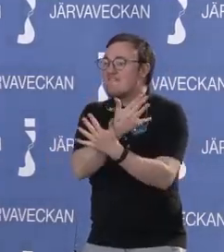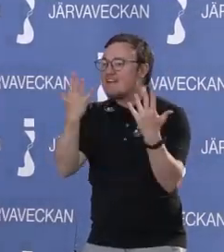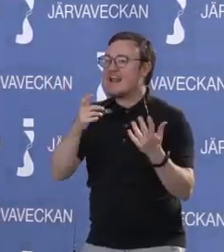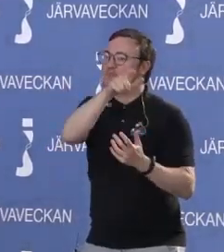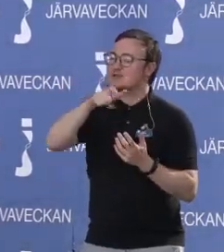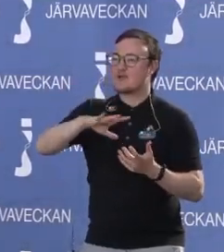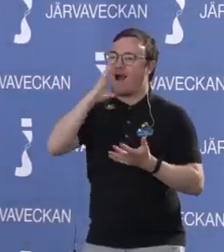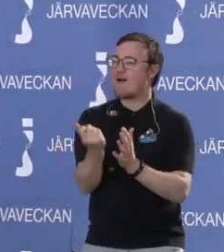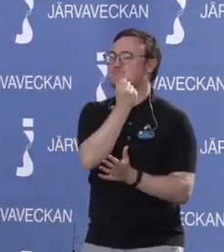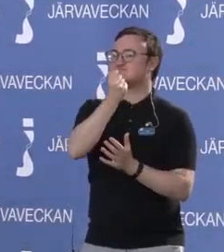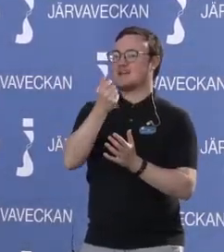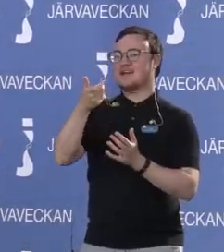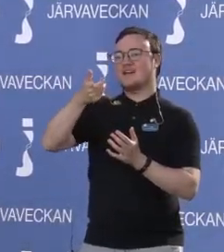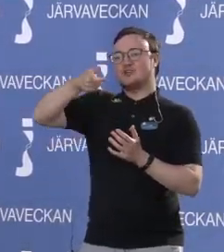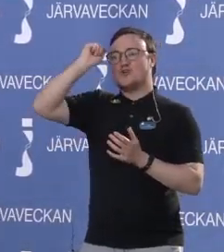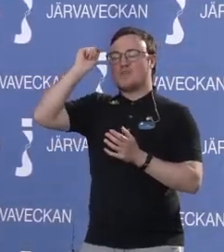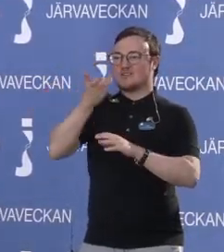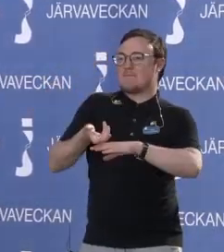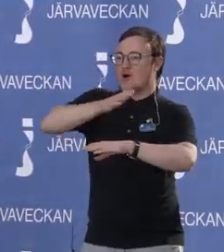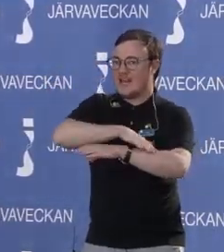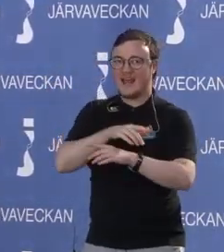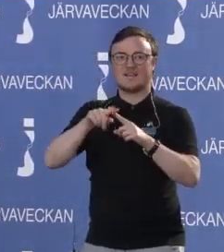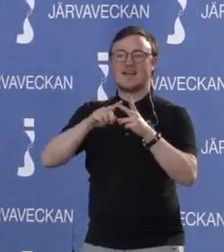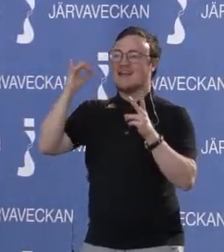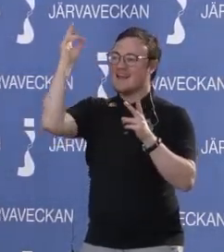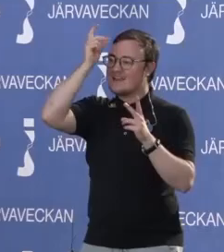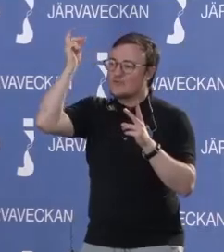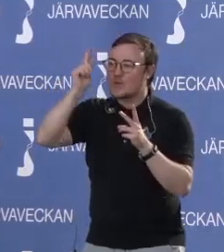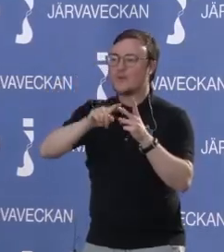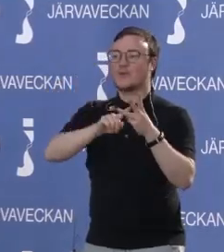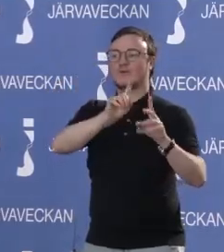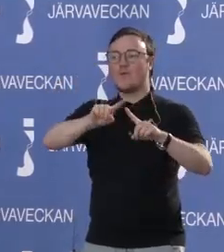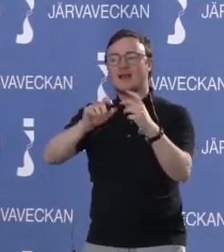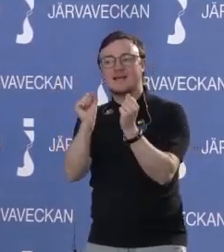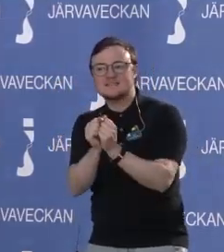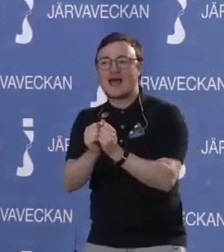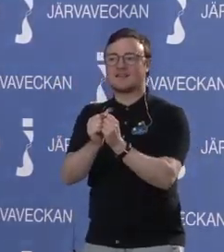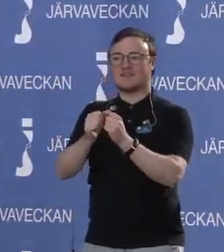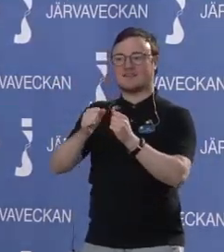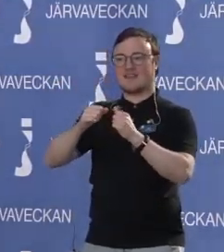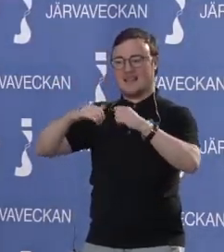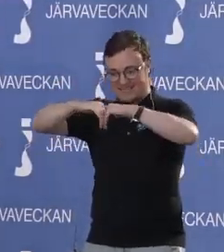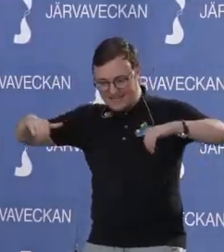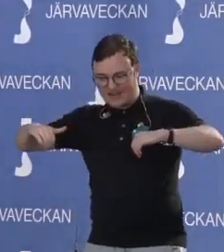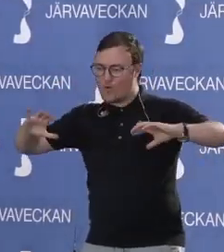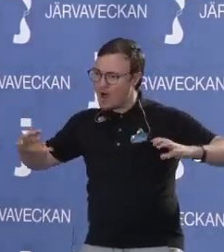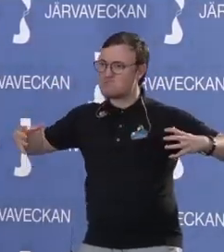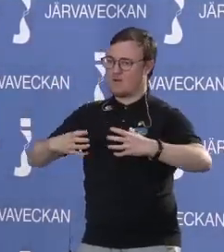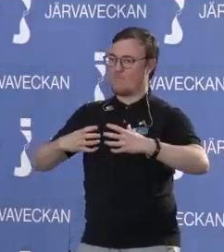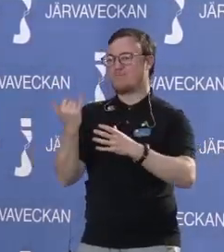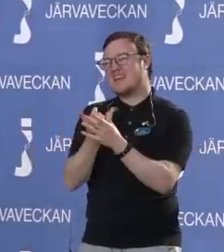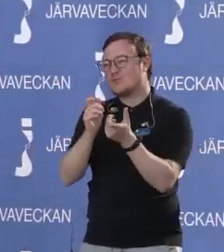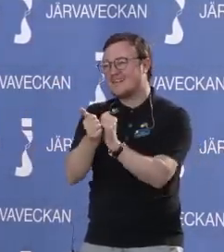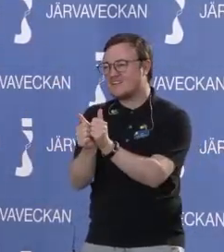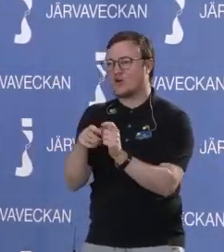om innovation, det berättar om sätt att bryta segregation inom idrott. Så att jag tror att det